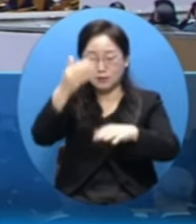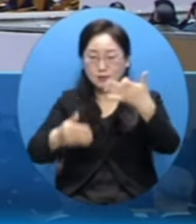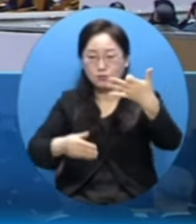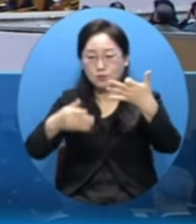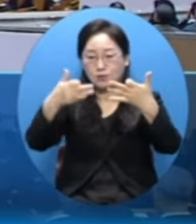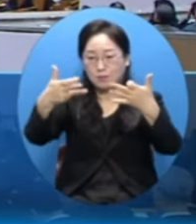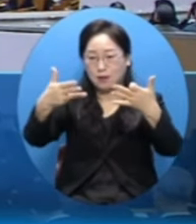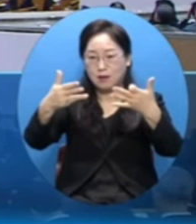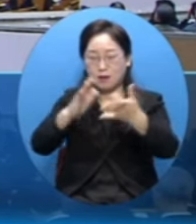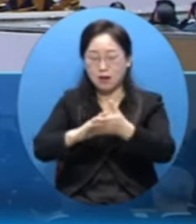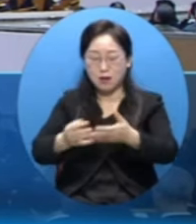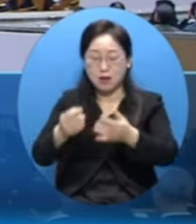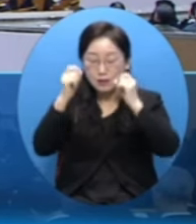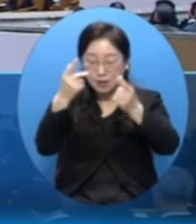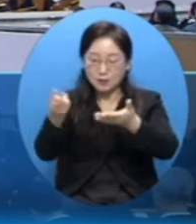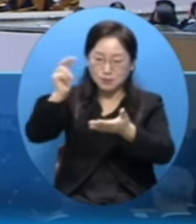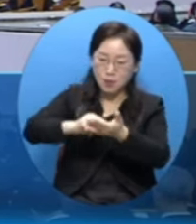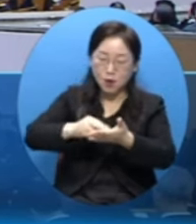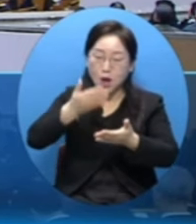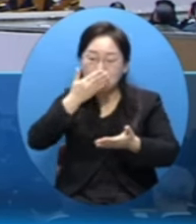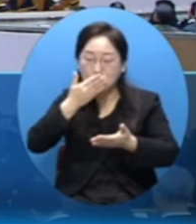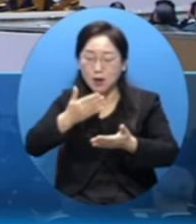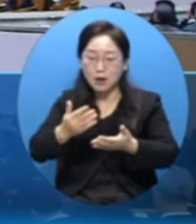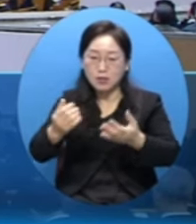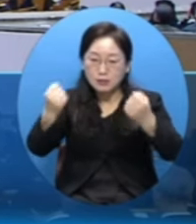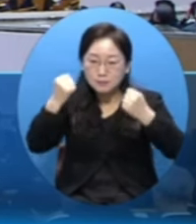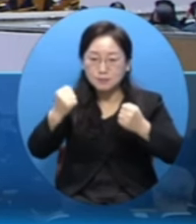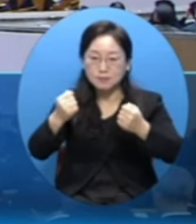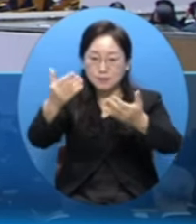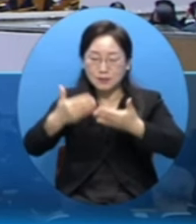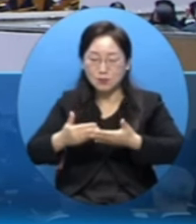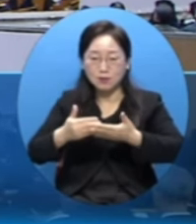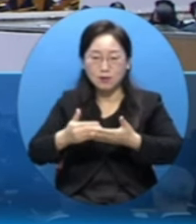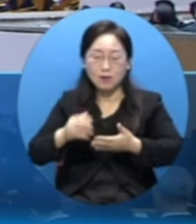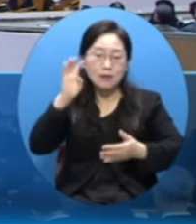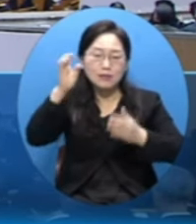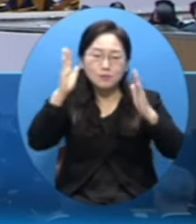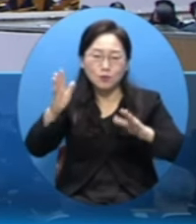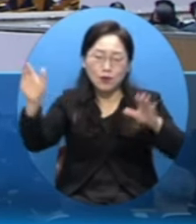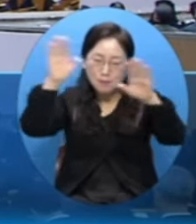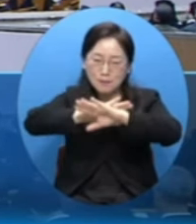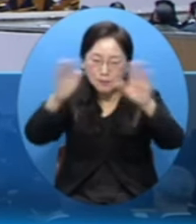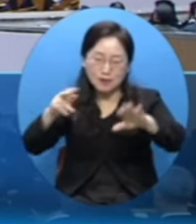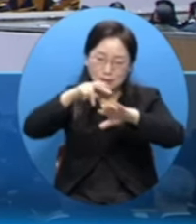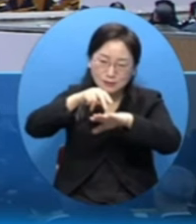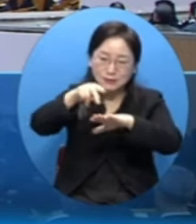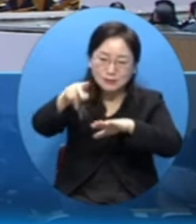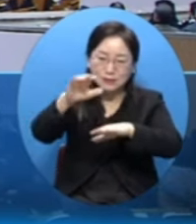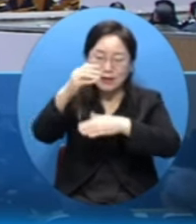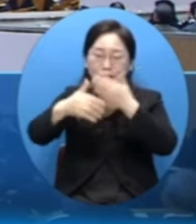그 음식물에 힘을 의지하여 40주 40야를 가서 하나님의 산 호렙에 이르니라.